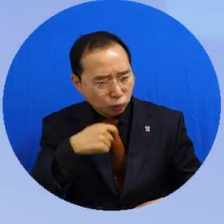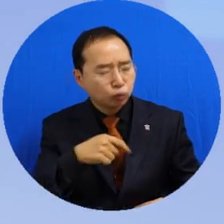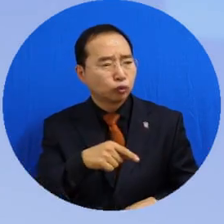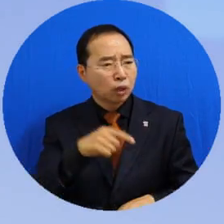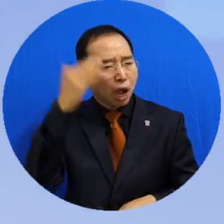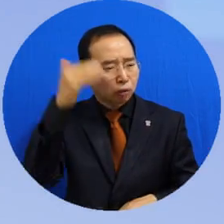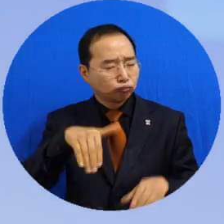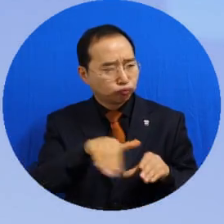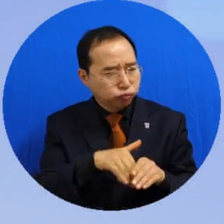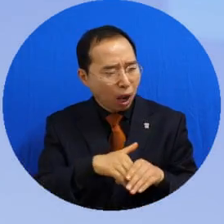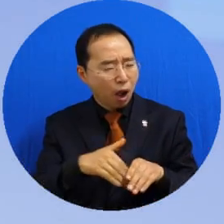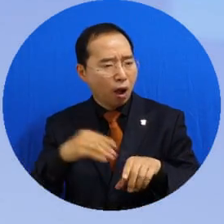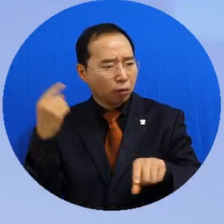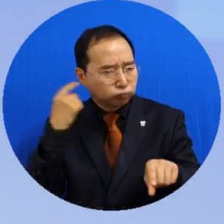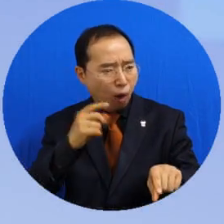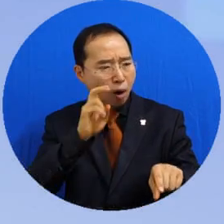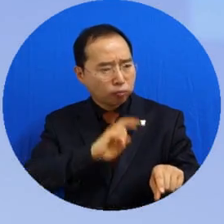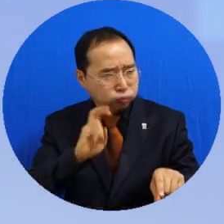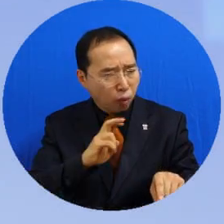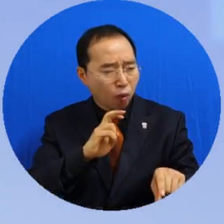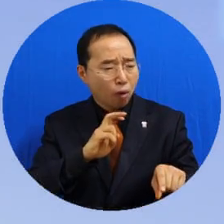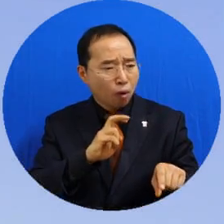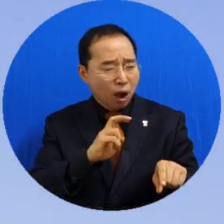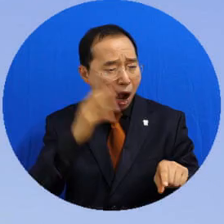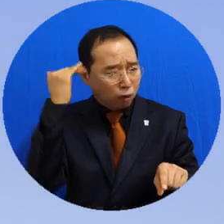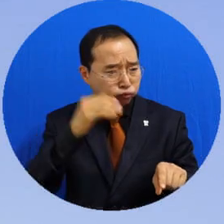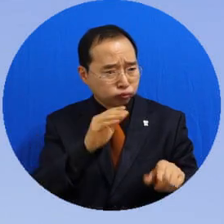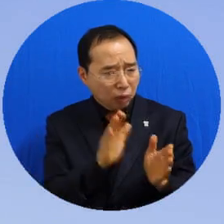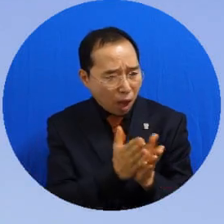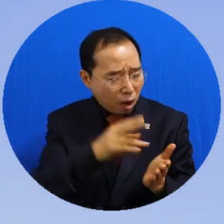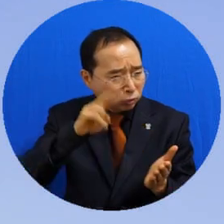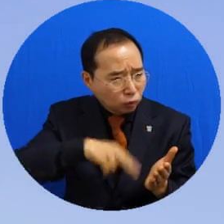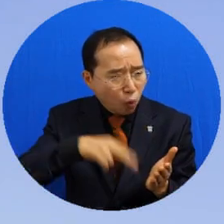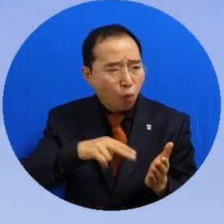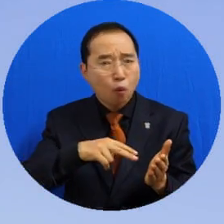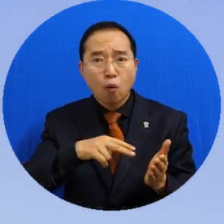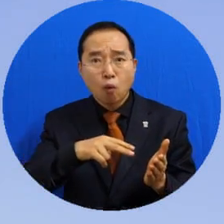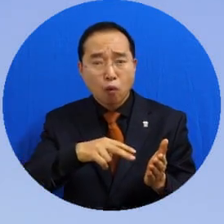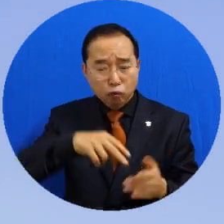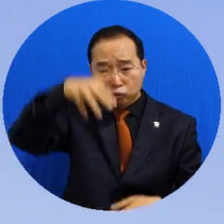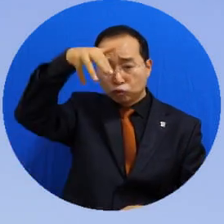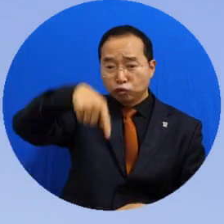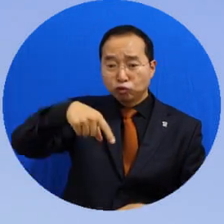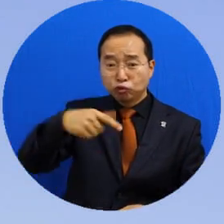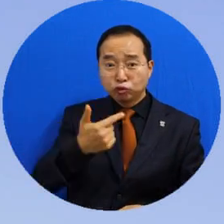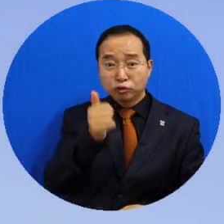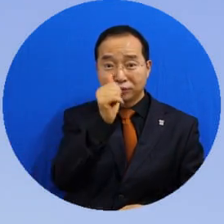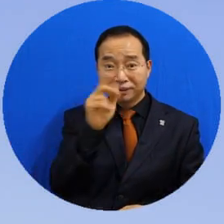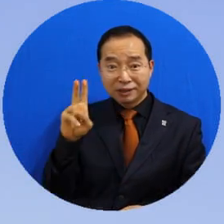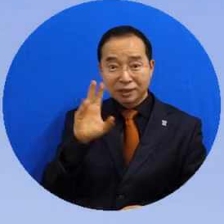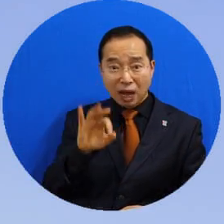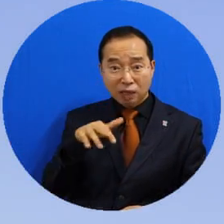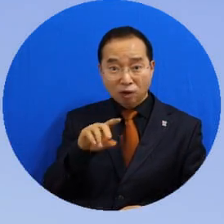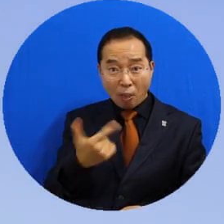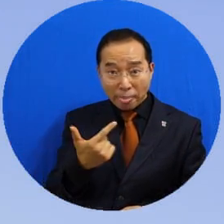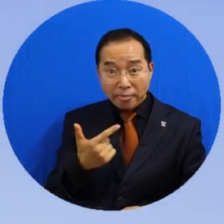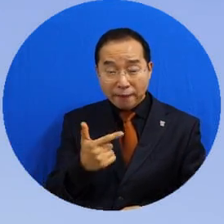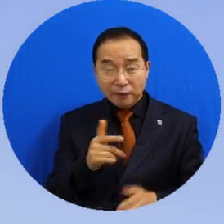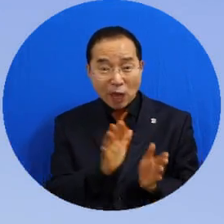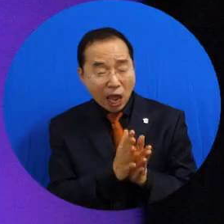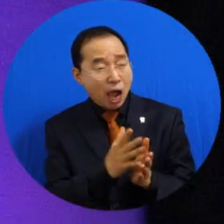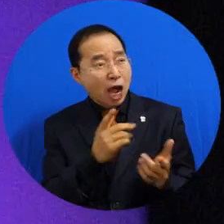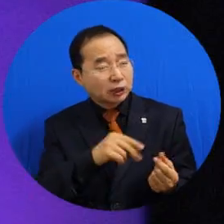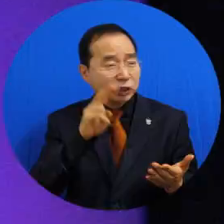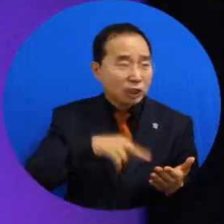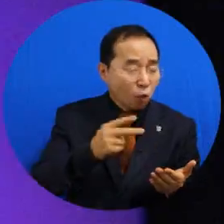먹고 한국 음악을 듣고 한국 전통 소설을 읽고 막 춘향전 같은 것들을 서로 막 이렇게 하면서 지내는